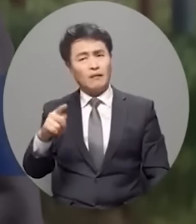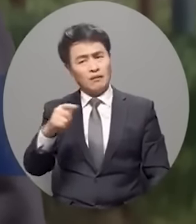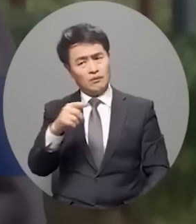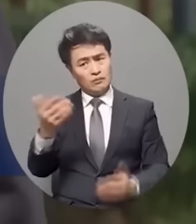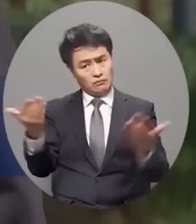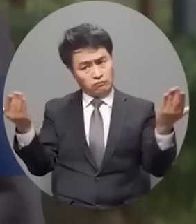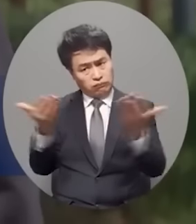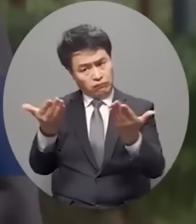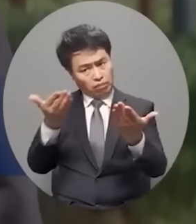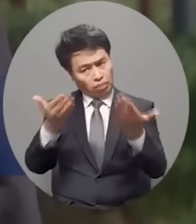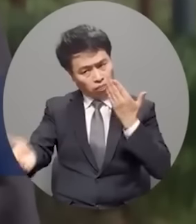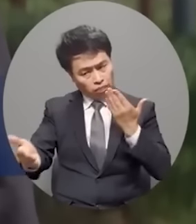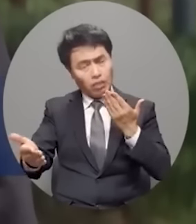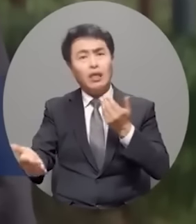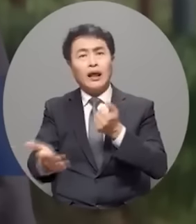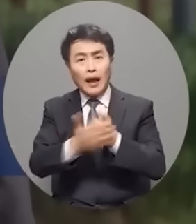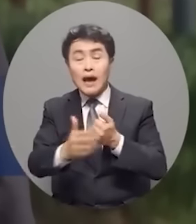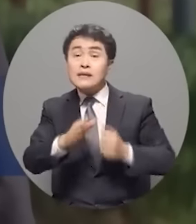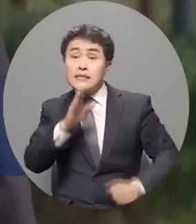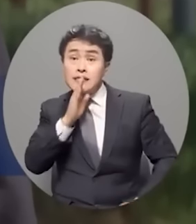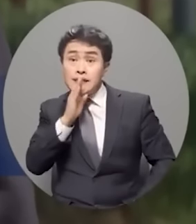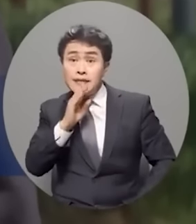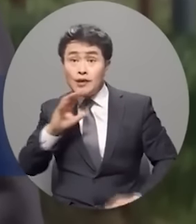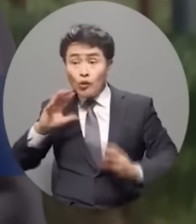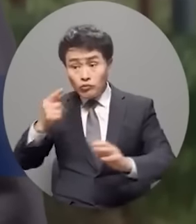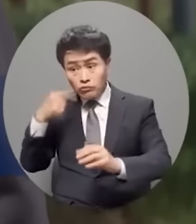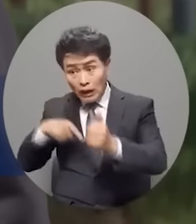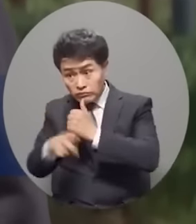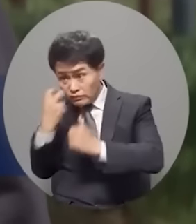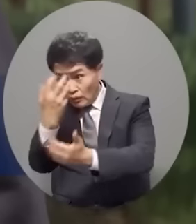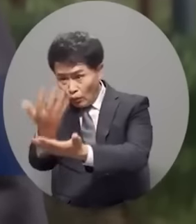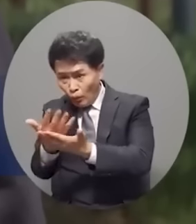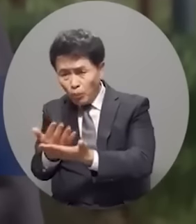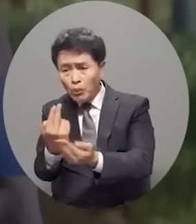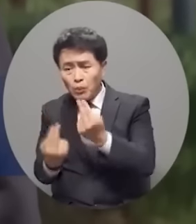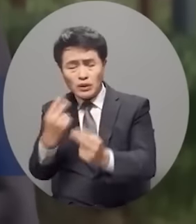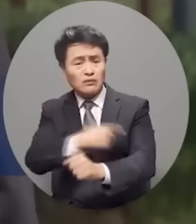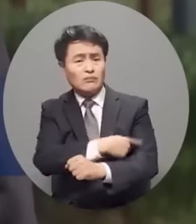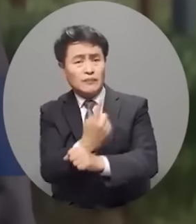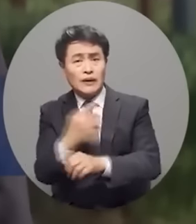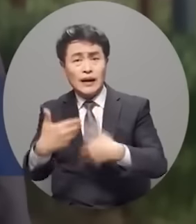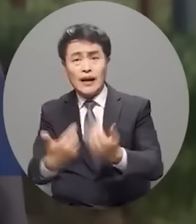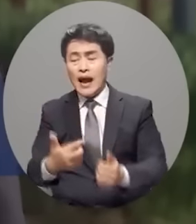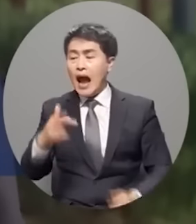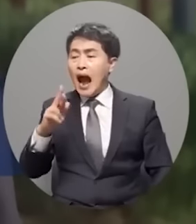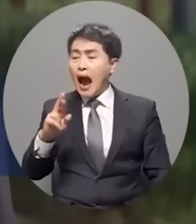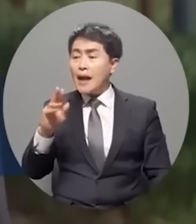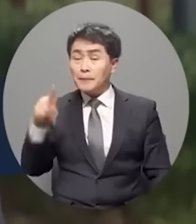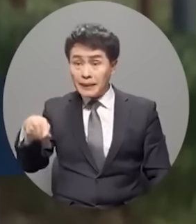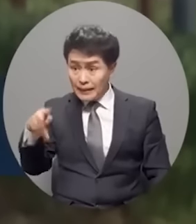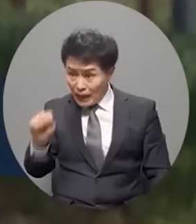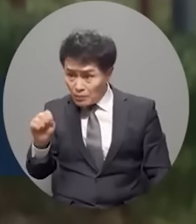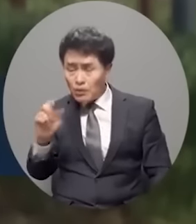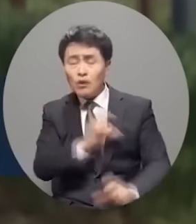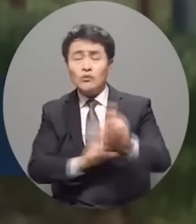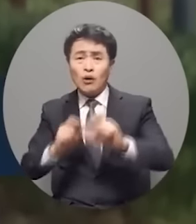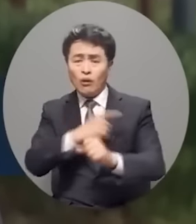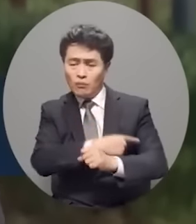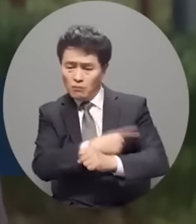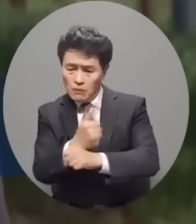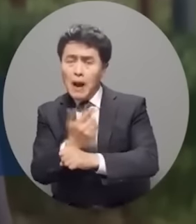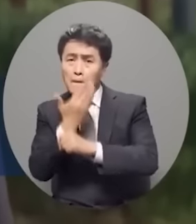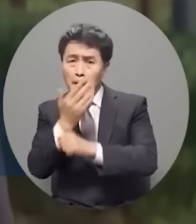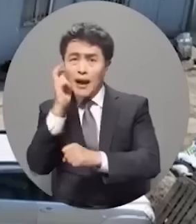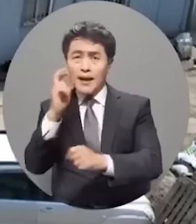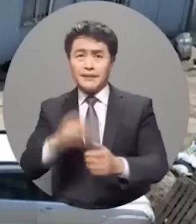납니다. 그러니까 실제는 국과수가 분석한 속도보다도 높게 나왔고 RPM도 그거보다 높게 나왔을 걸로